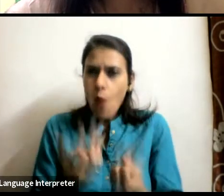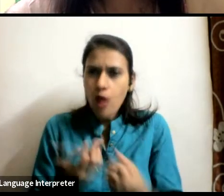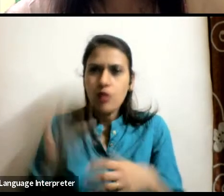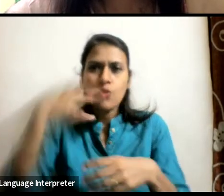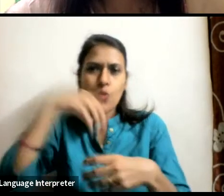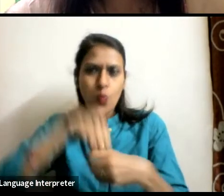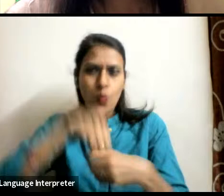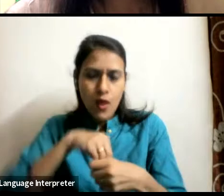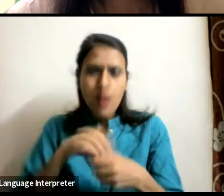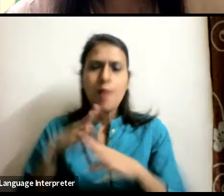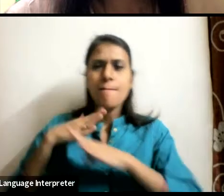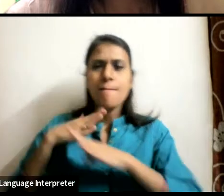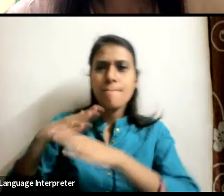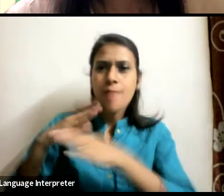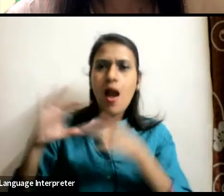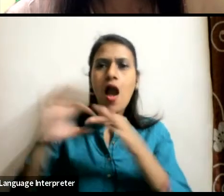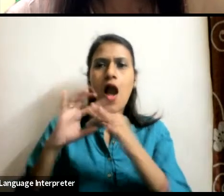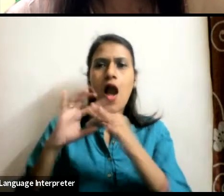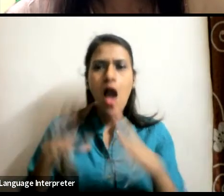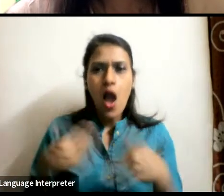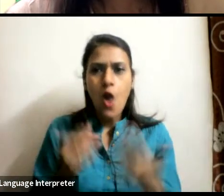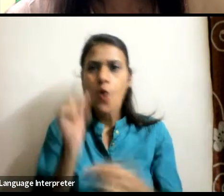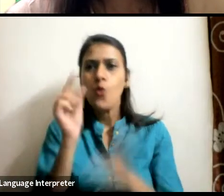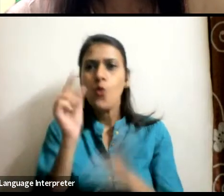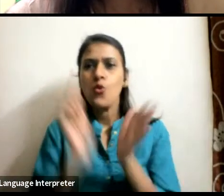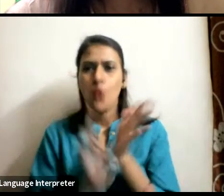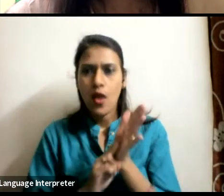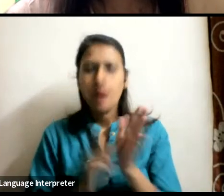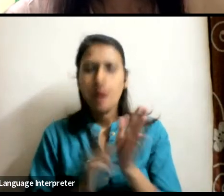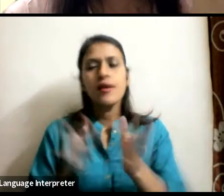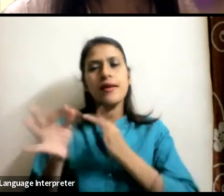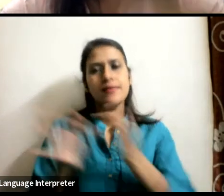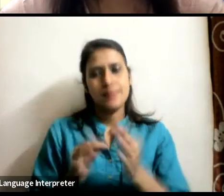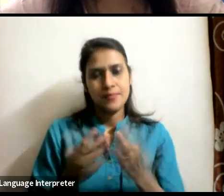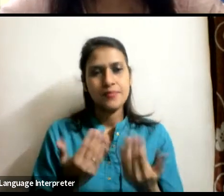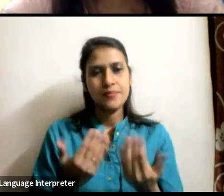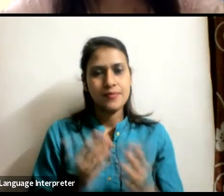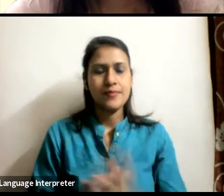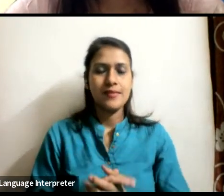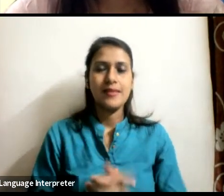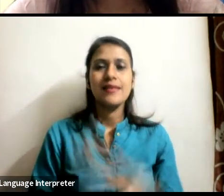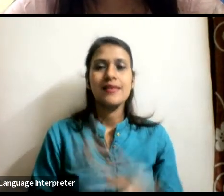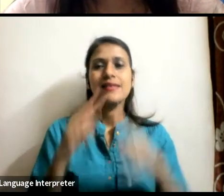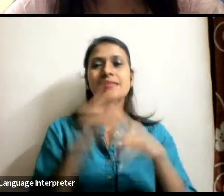साथ partnership में होगा. Thank you again, and stay safe, everyone.